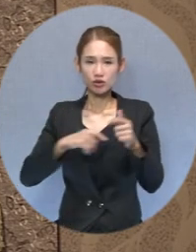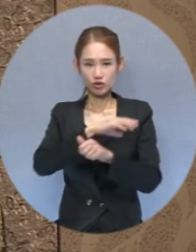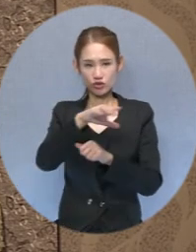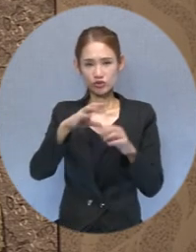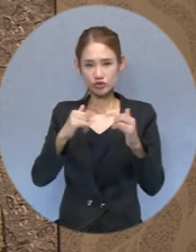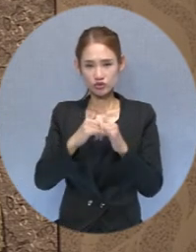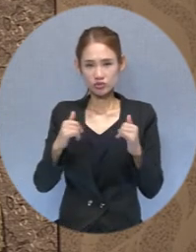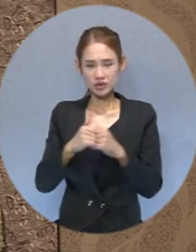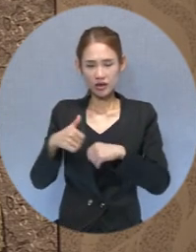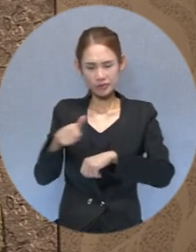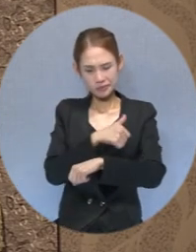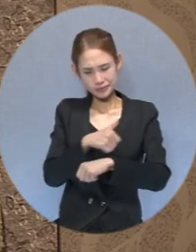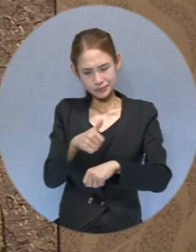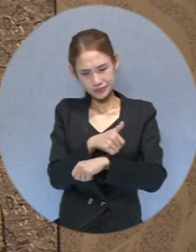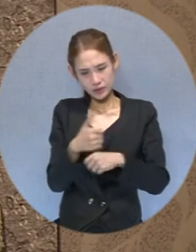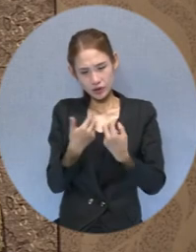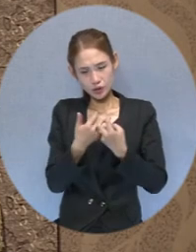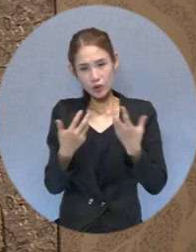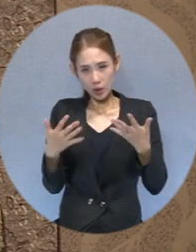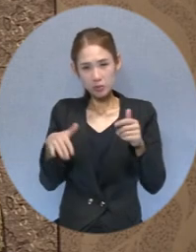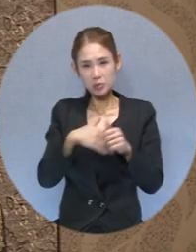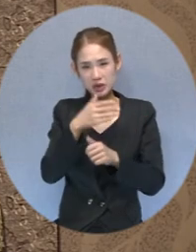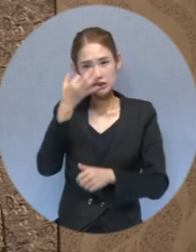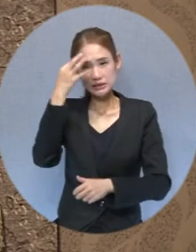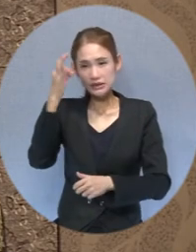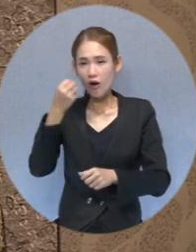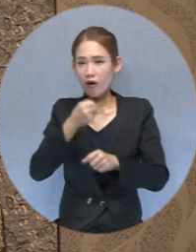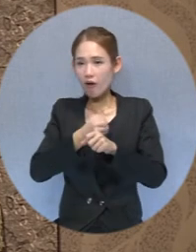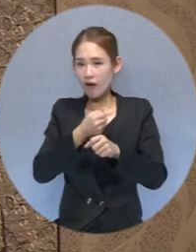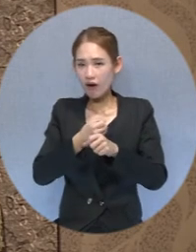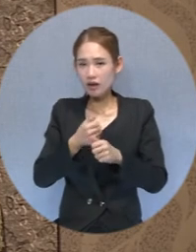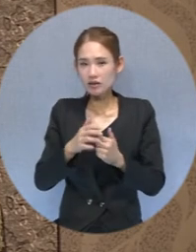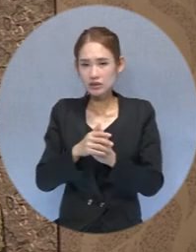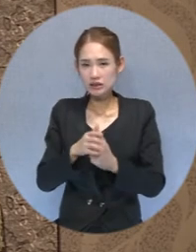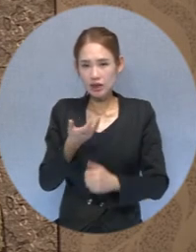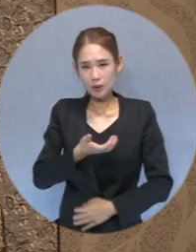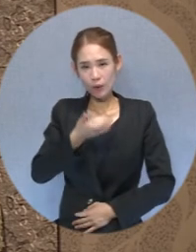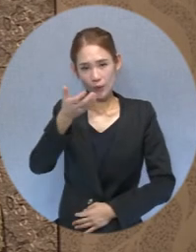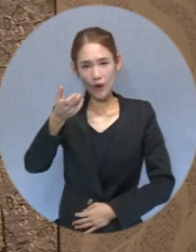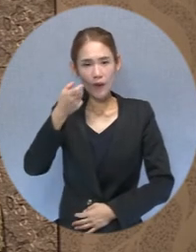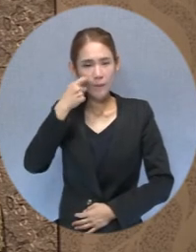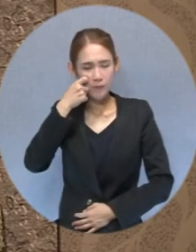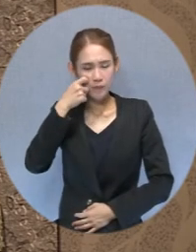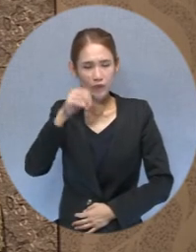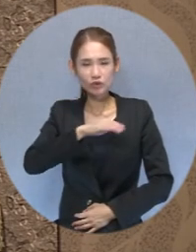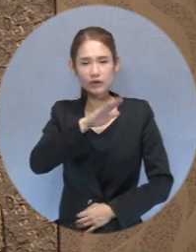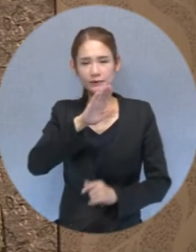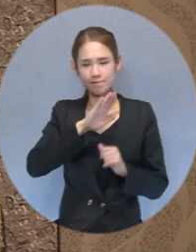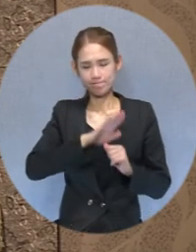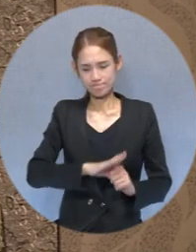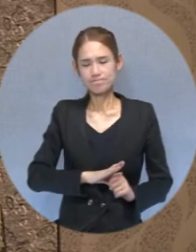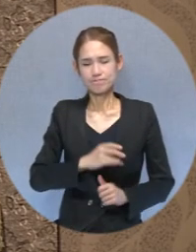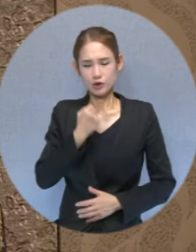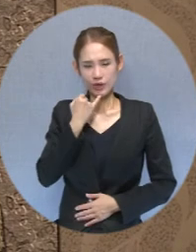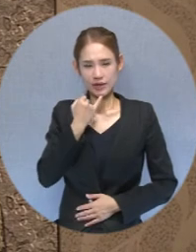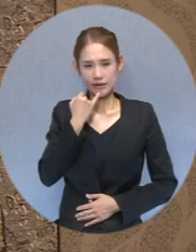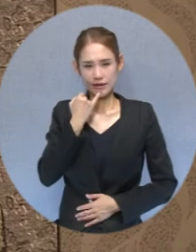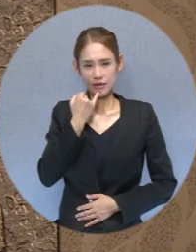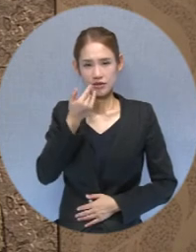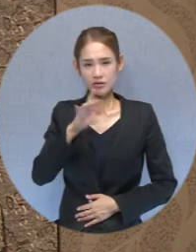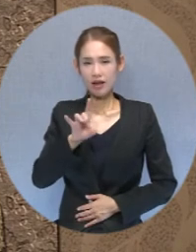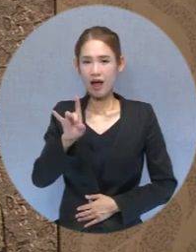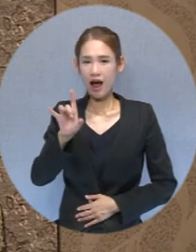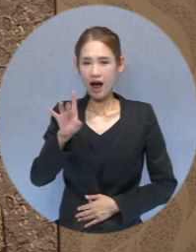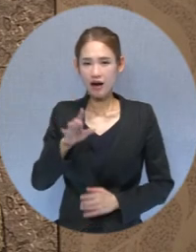국내선 다니는 건 어쩔 수가 없다는 걸 인정한다. 네. 비행 김포공항을 옮기지 못하는 하에서는 우리도 감내하겠다.